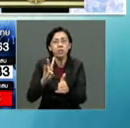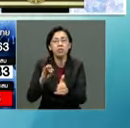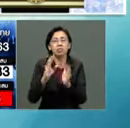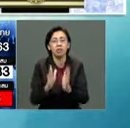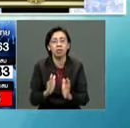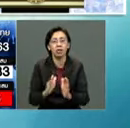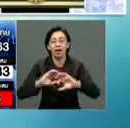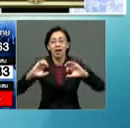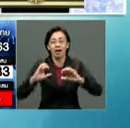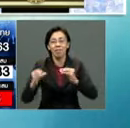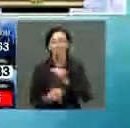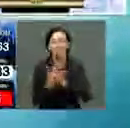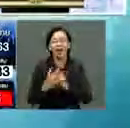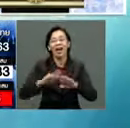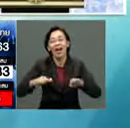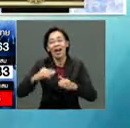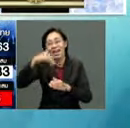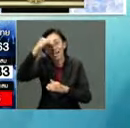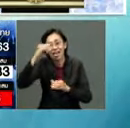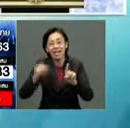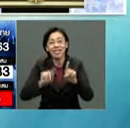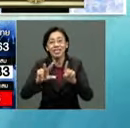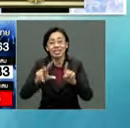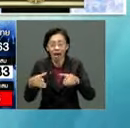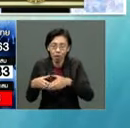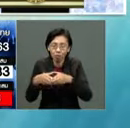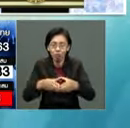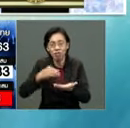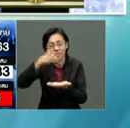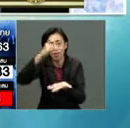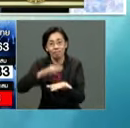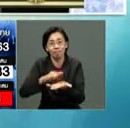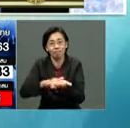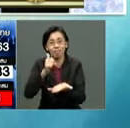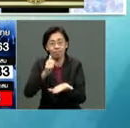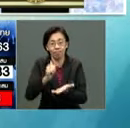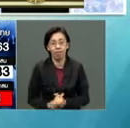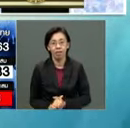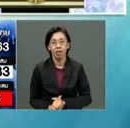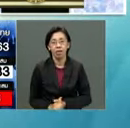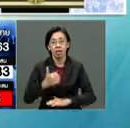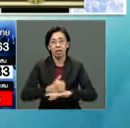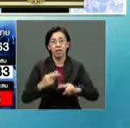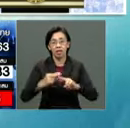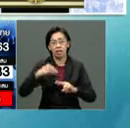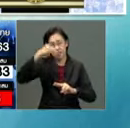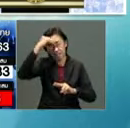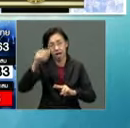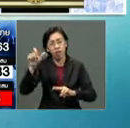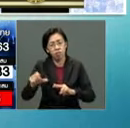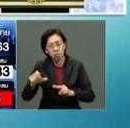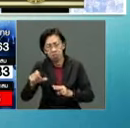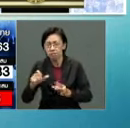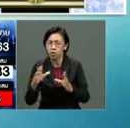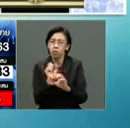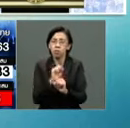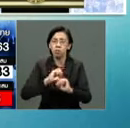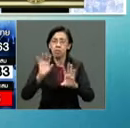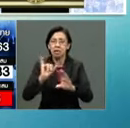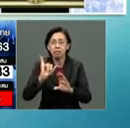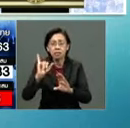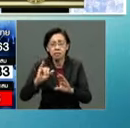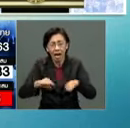าตให้1ใน3ของเด็กนักเรียนกลับไปเรียนที่โรงเรียนได้รัฐมนตรีศึกษาของฝรั่งเศสก็ไม่ได้ระบุชัดเจนนะครับว่าผู้ติ